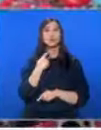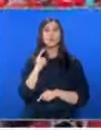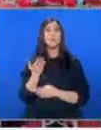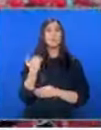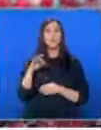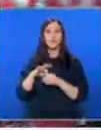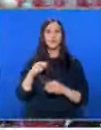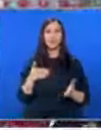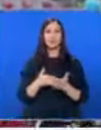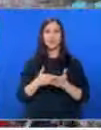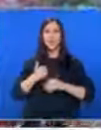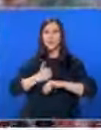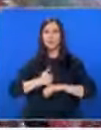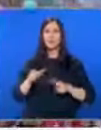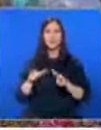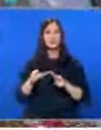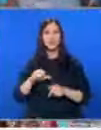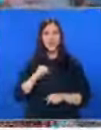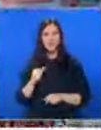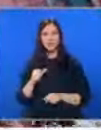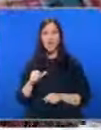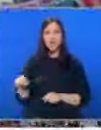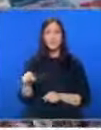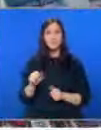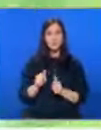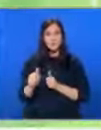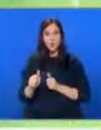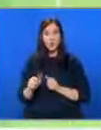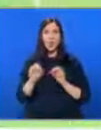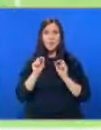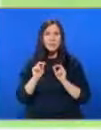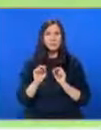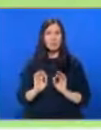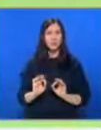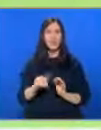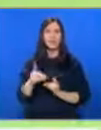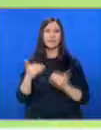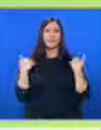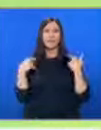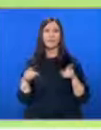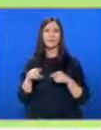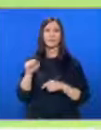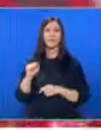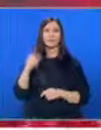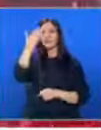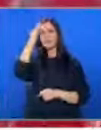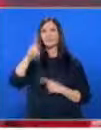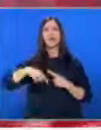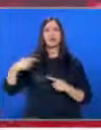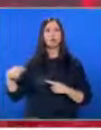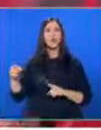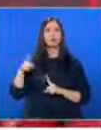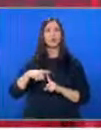вот, опозиционният кмет Мансур Яваш води убедително пред кандидата на управляващата партия на справедливостта и развитието